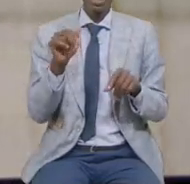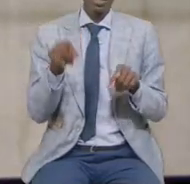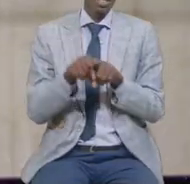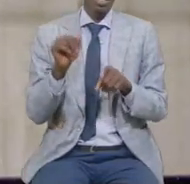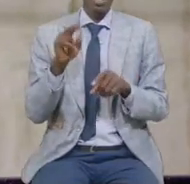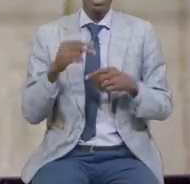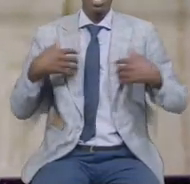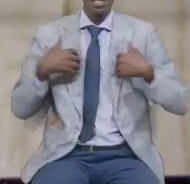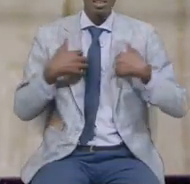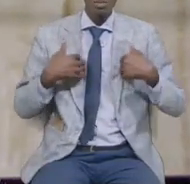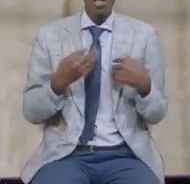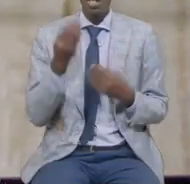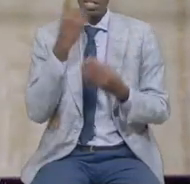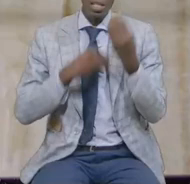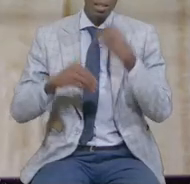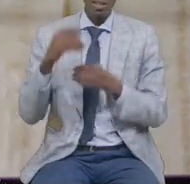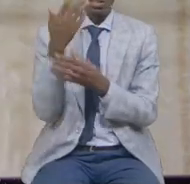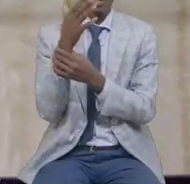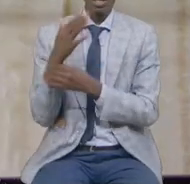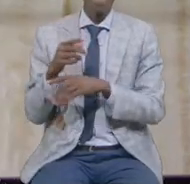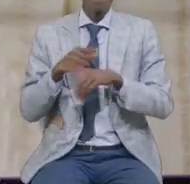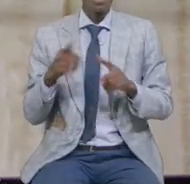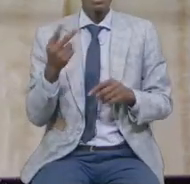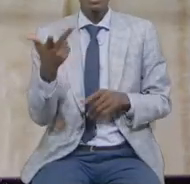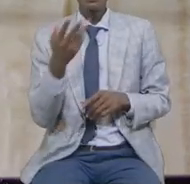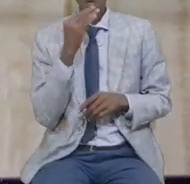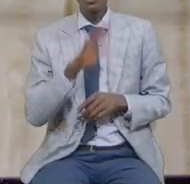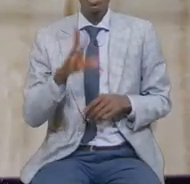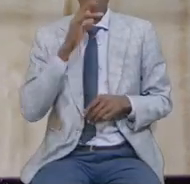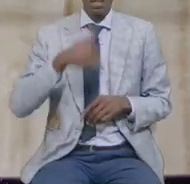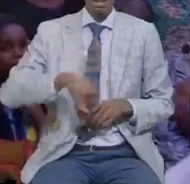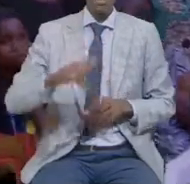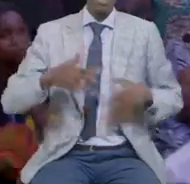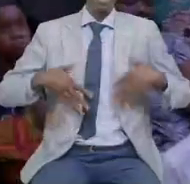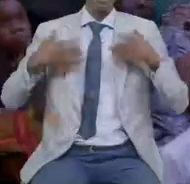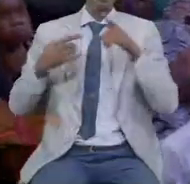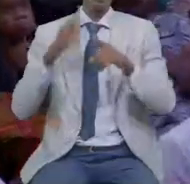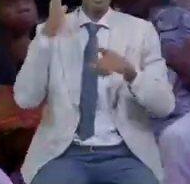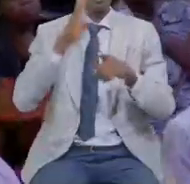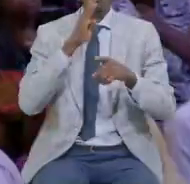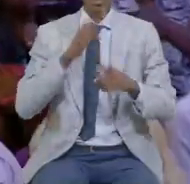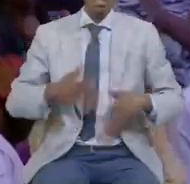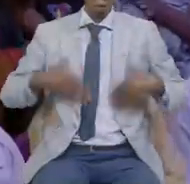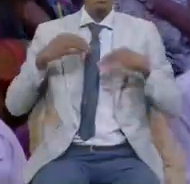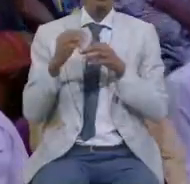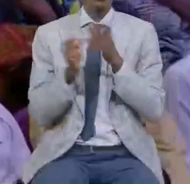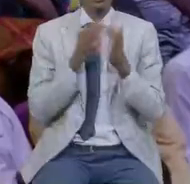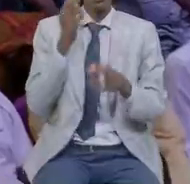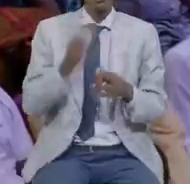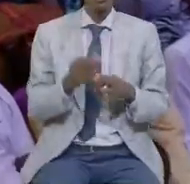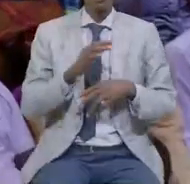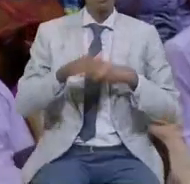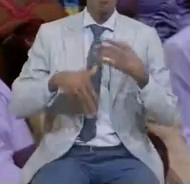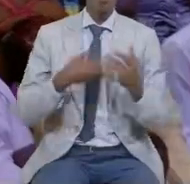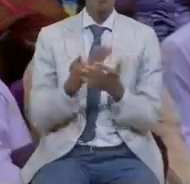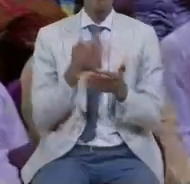et Abednego. Ils étaient toujours vivants. Vous serez vivants. Toutes ces menaces-là, c'est rien. Si tu es